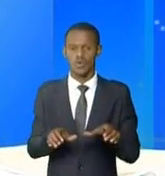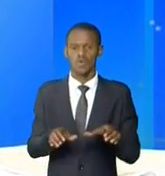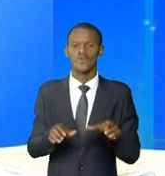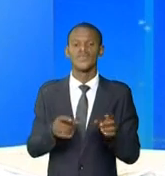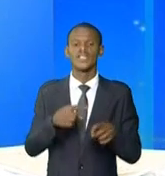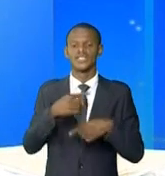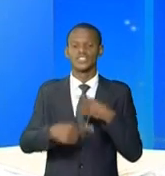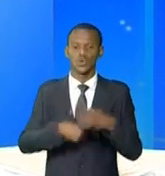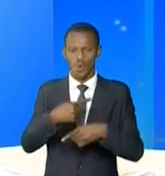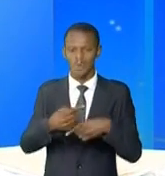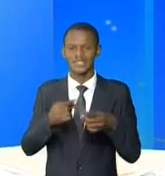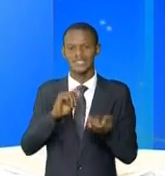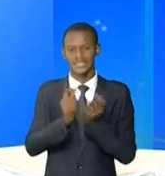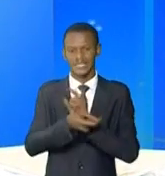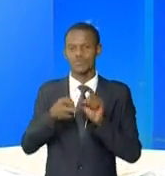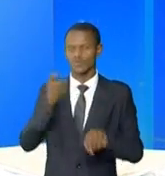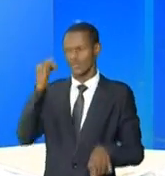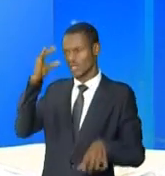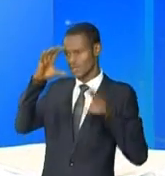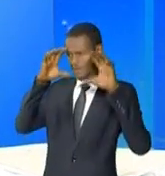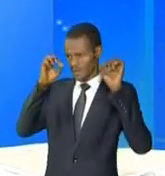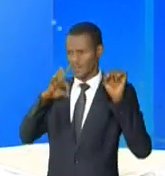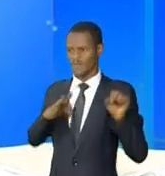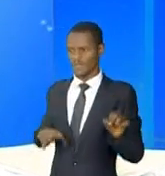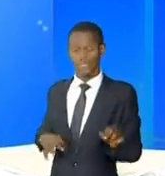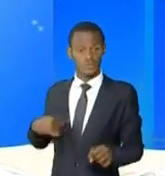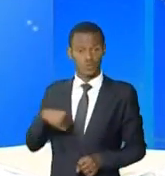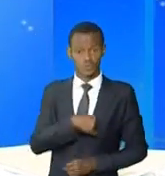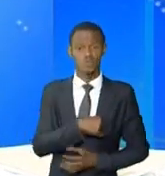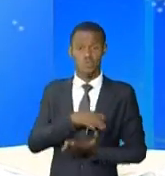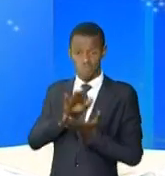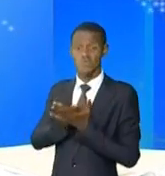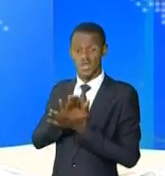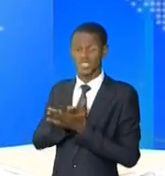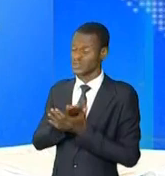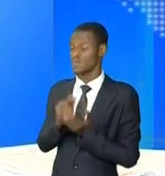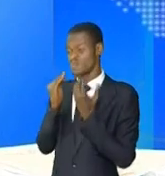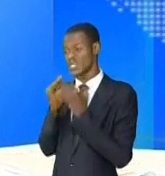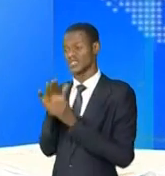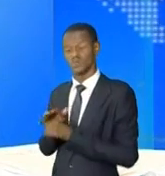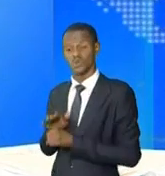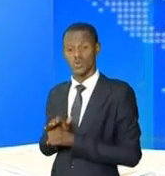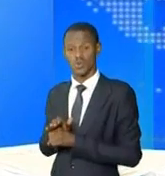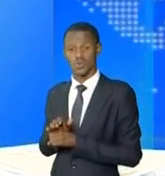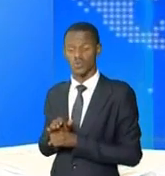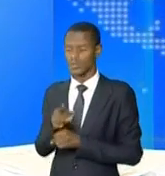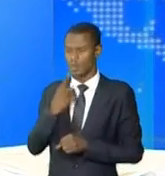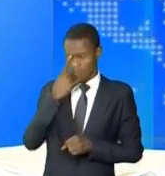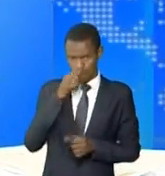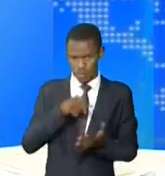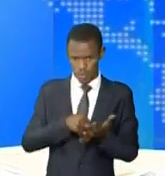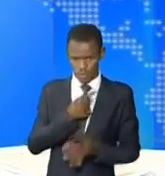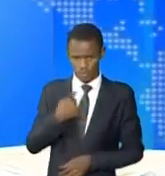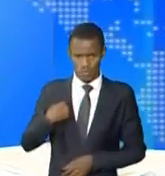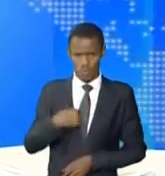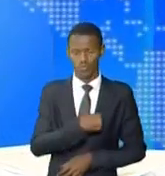démocratique du Congo, chef de l'État, à qui nous rendons des hommages les plus déférents en cette heureuse circonstance.